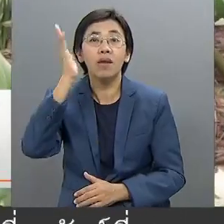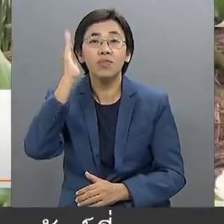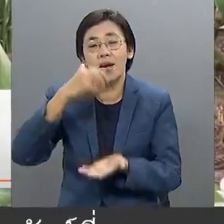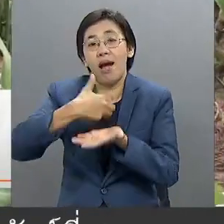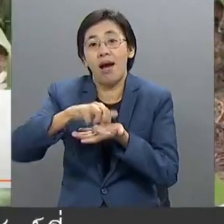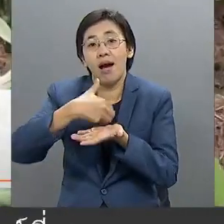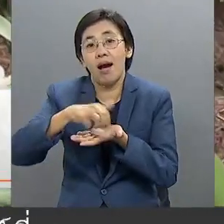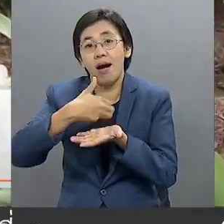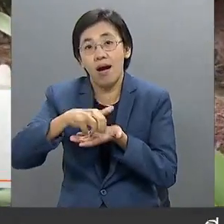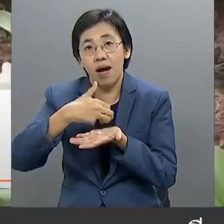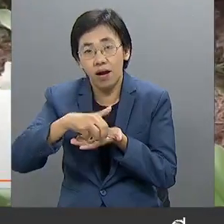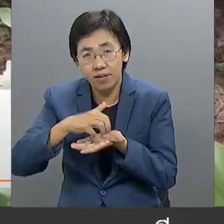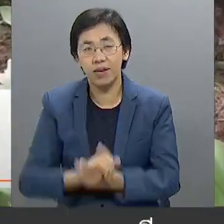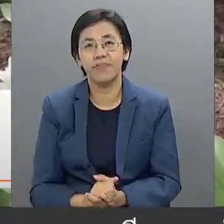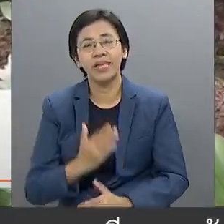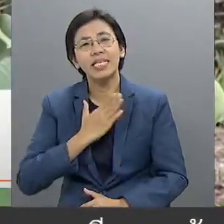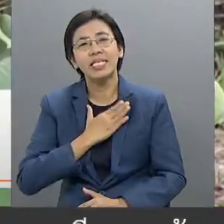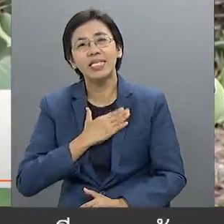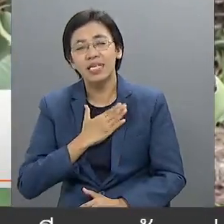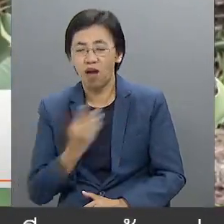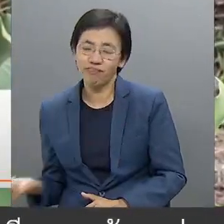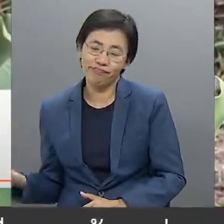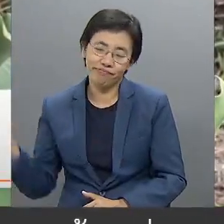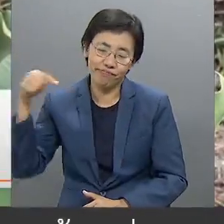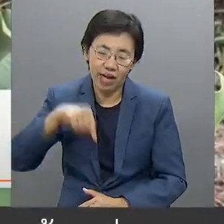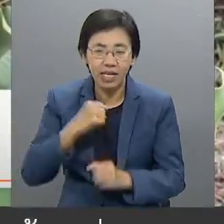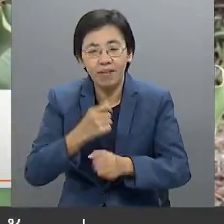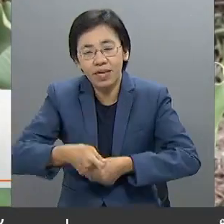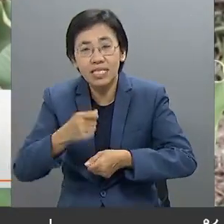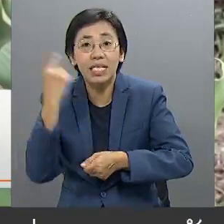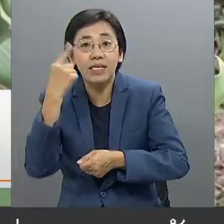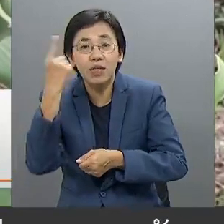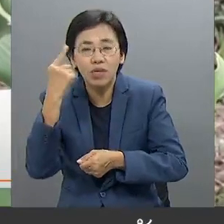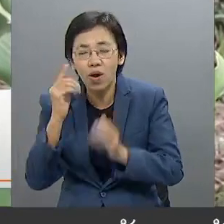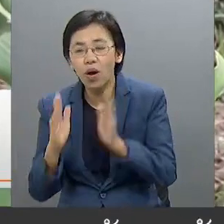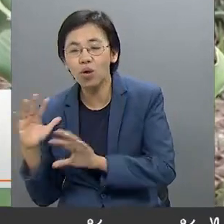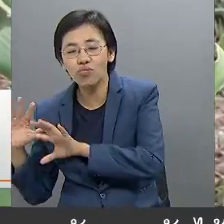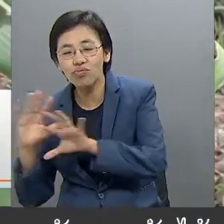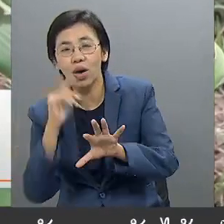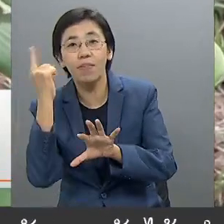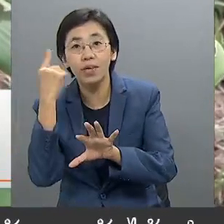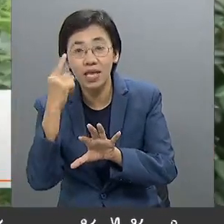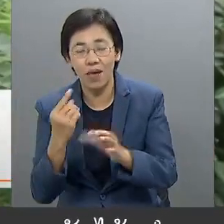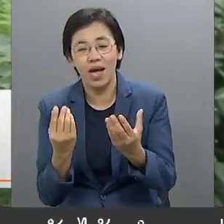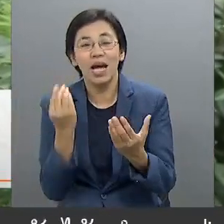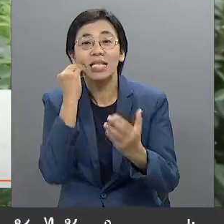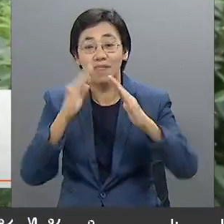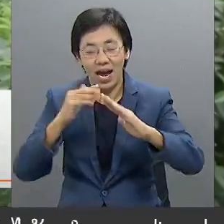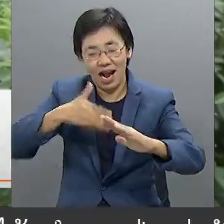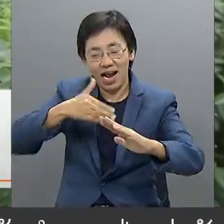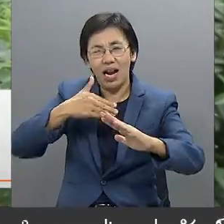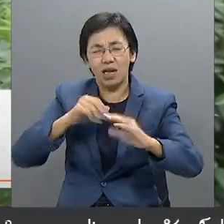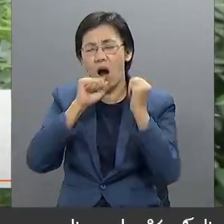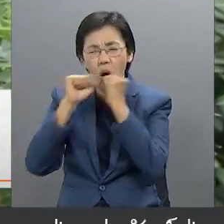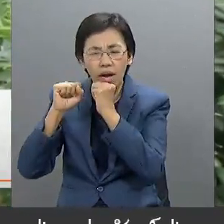ฟังนะคะว่าตัวเองเนี่ยได้กลับมาทำเกษตรเชิญท่องเที่ยวที่บ้านเกิดโดยปรับพื้นที่หลังบ้านนะคะจากการปลูกอ้อยจำนวน30